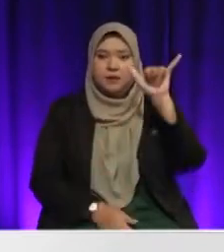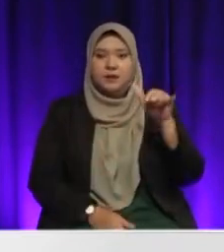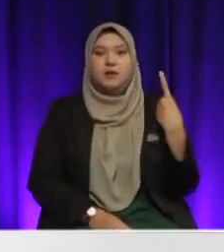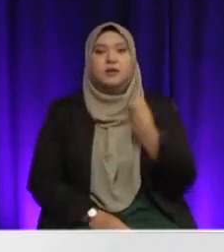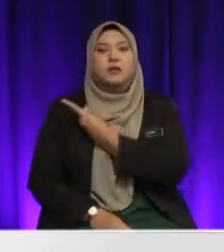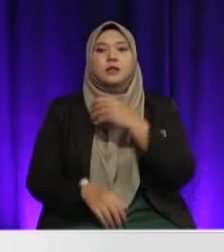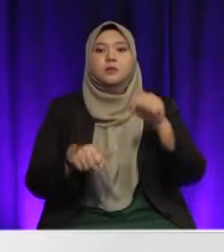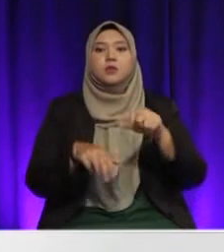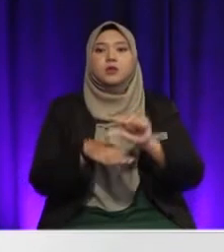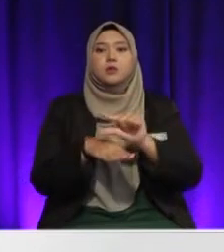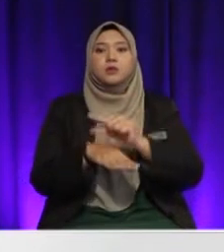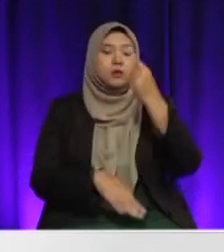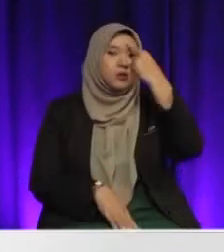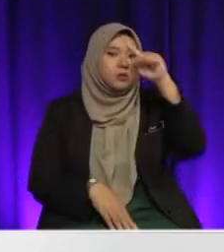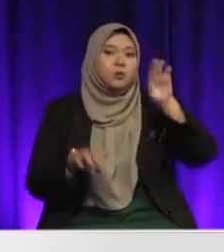ada